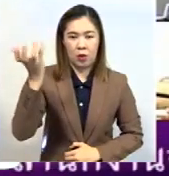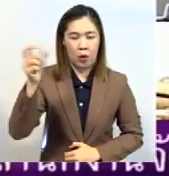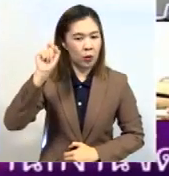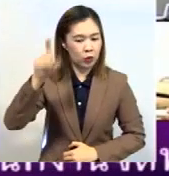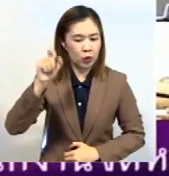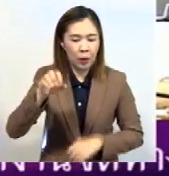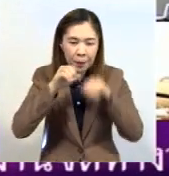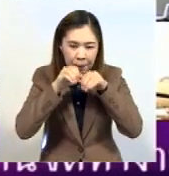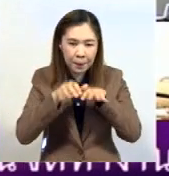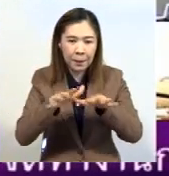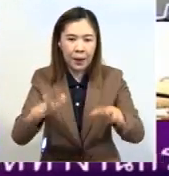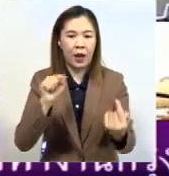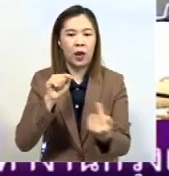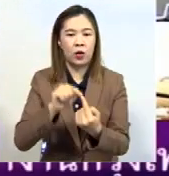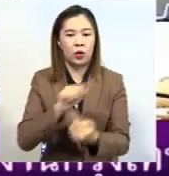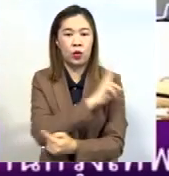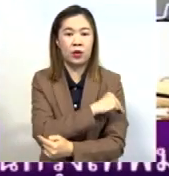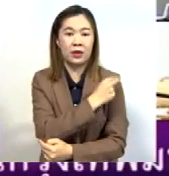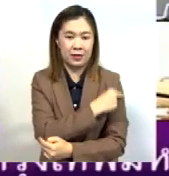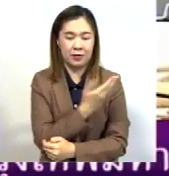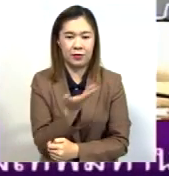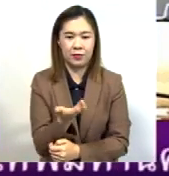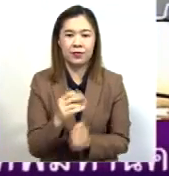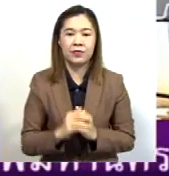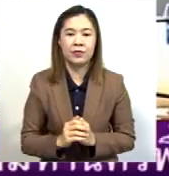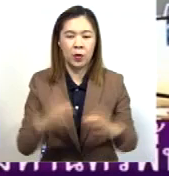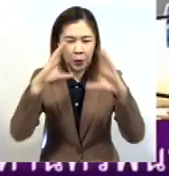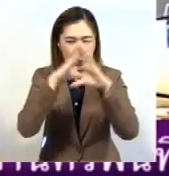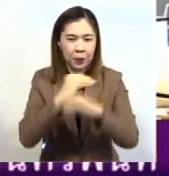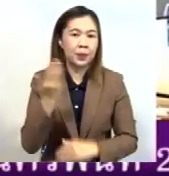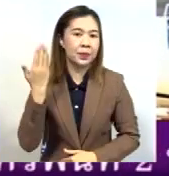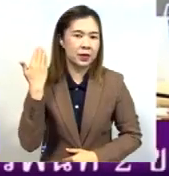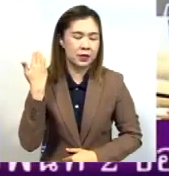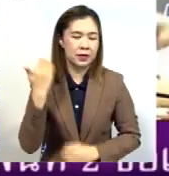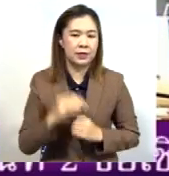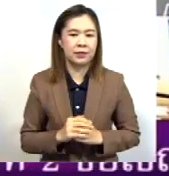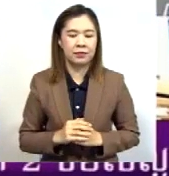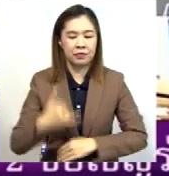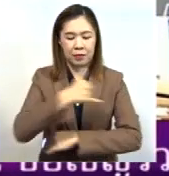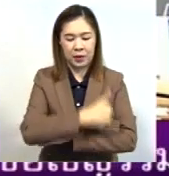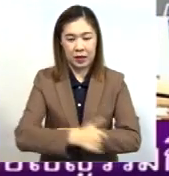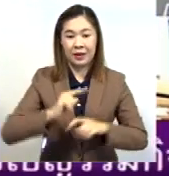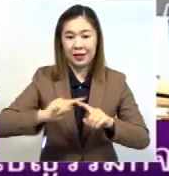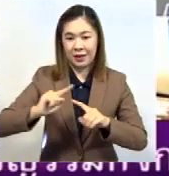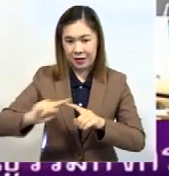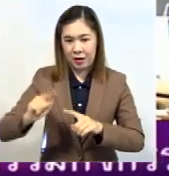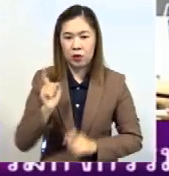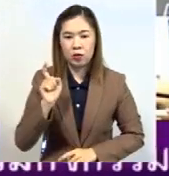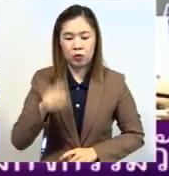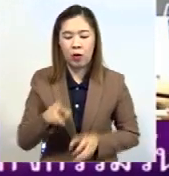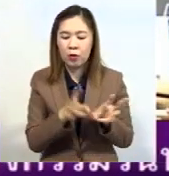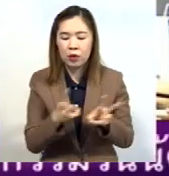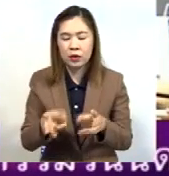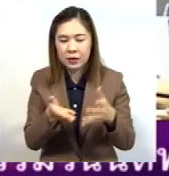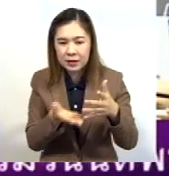ทางสาธารณสุขระหว่างประเทศนะครับเมื่อคืนนี้นะครับก็แสดงว่าประเทศต่างๆเนี่ยก็ต้องยกระดับนะการยกระดับมีทั้ง2